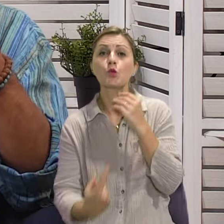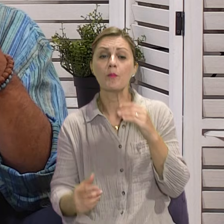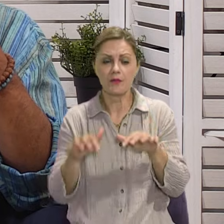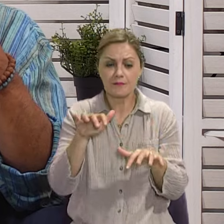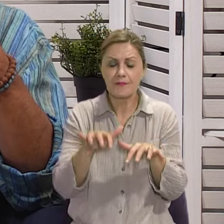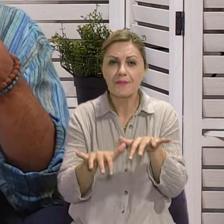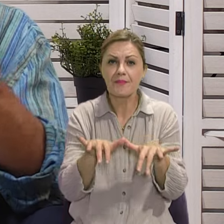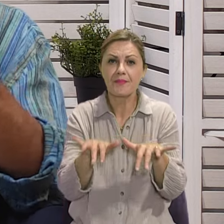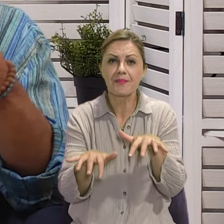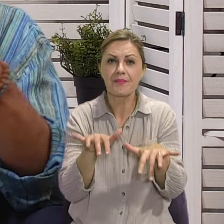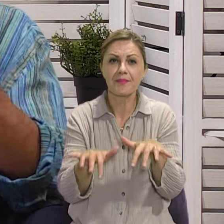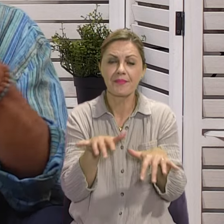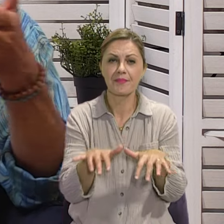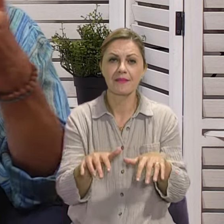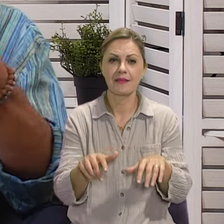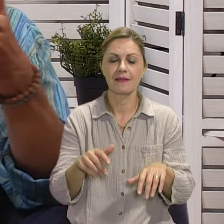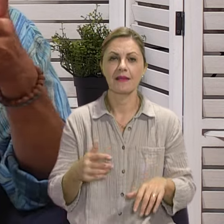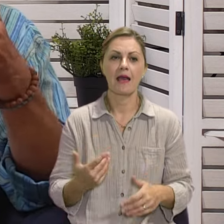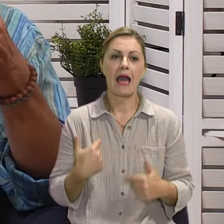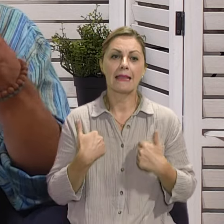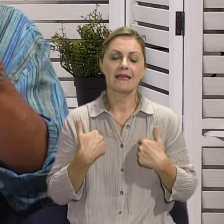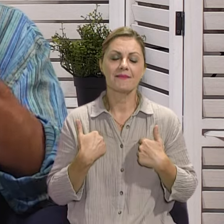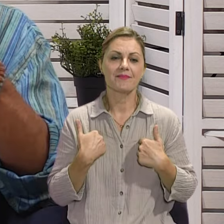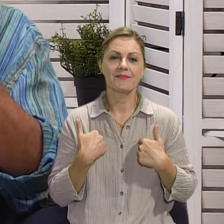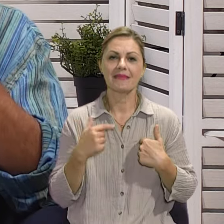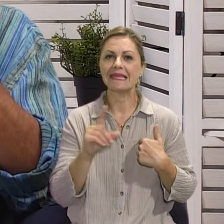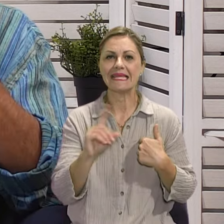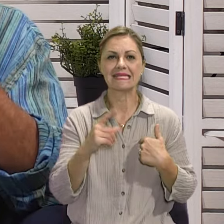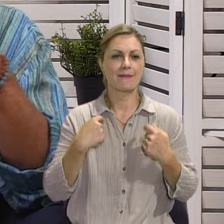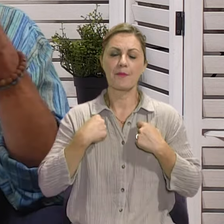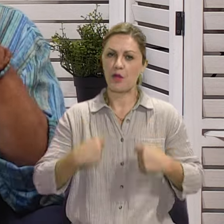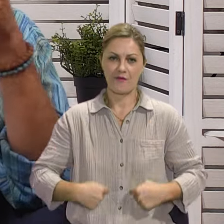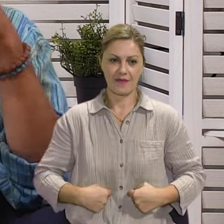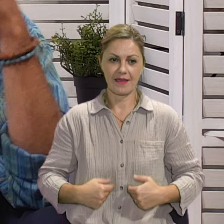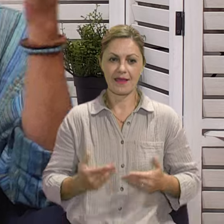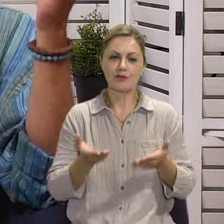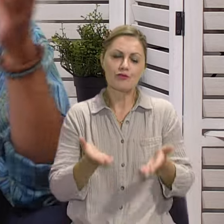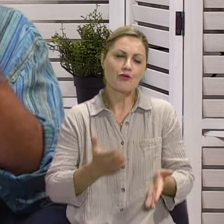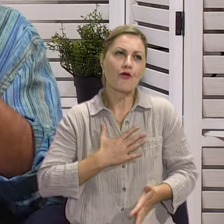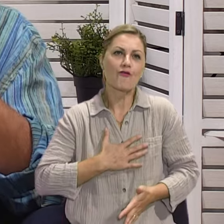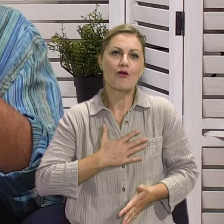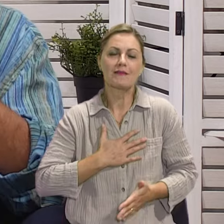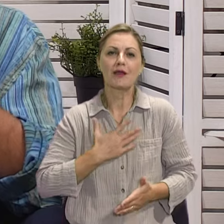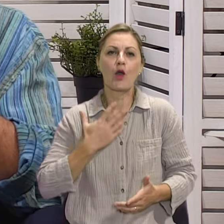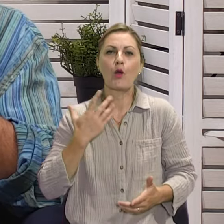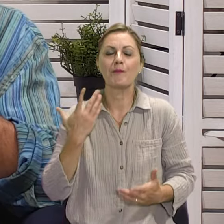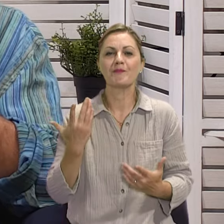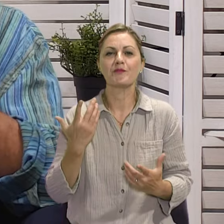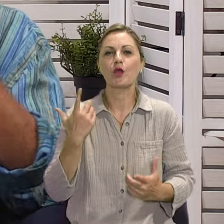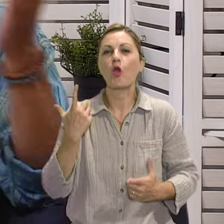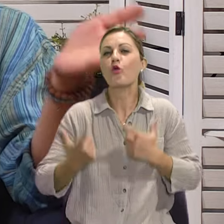se, volim iz gušta svoga sjesti za klavir i svirat, sjeti se starih